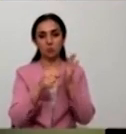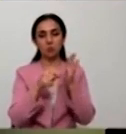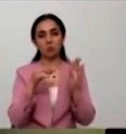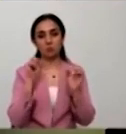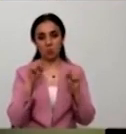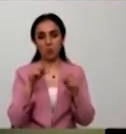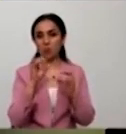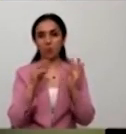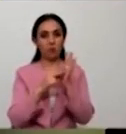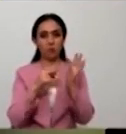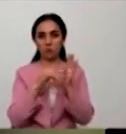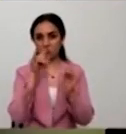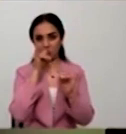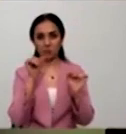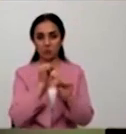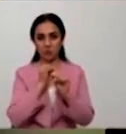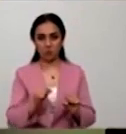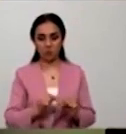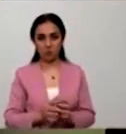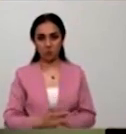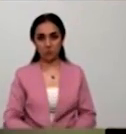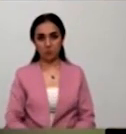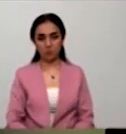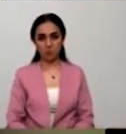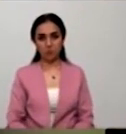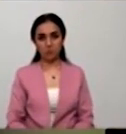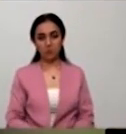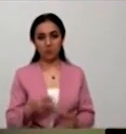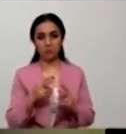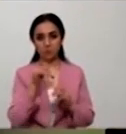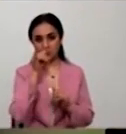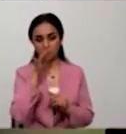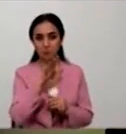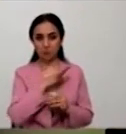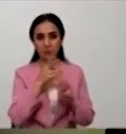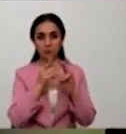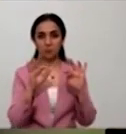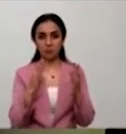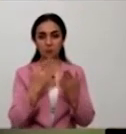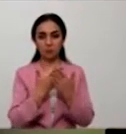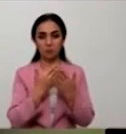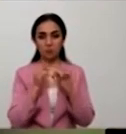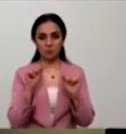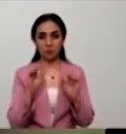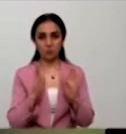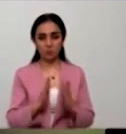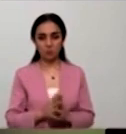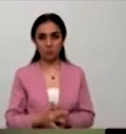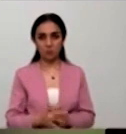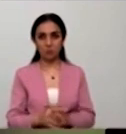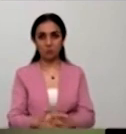javobini quyidagi toshimizdan ola olmaymiz. Bu ham demak mumkin bo'lmagan hodisaga misol bo'ladi.